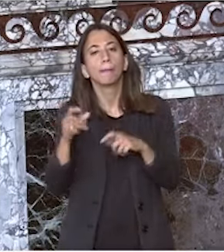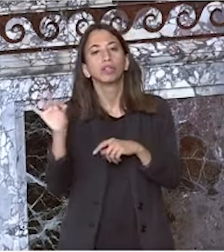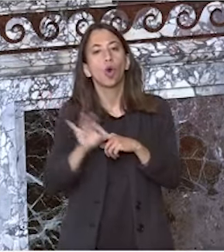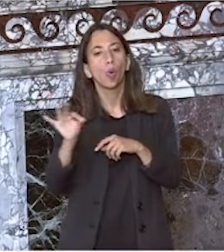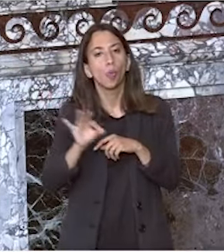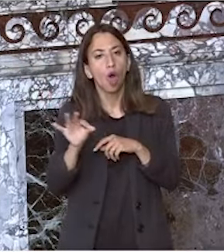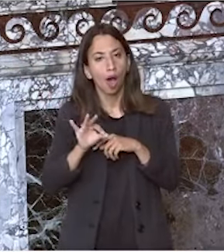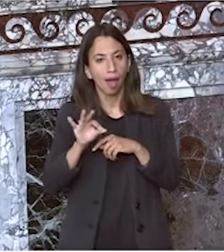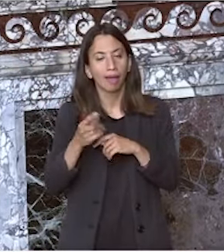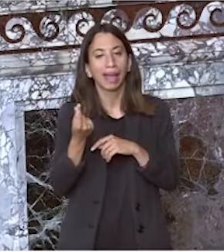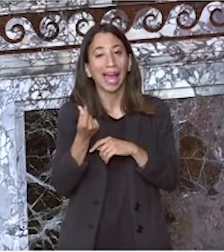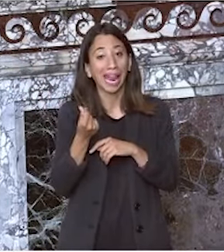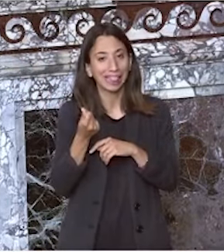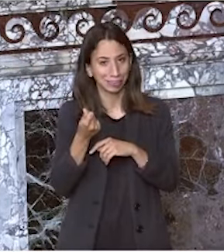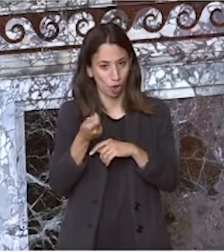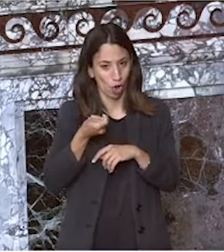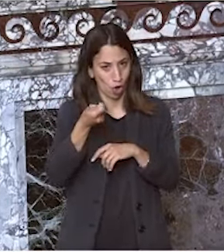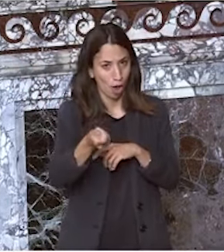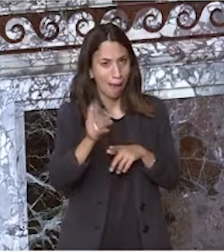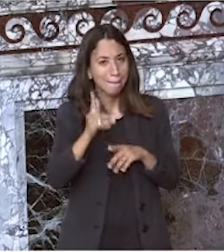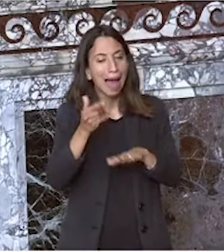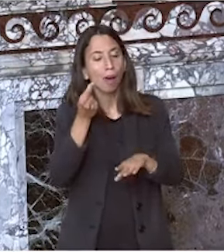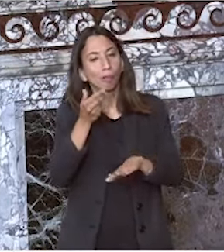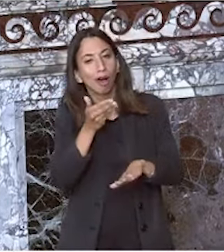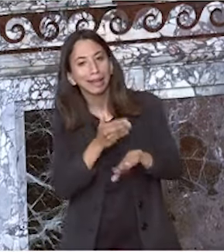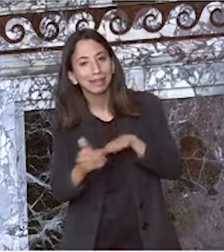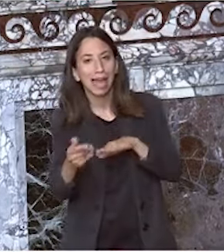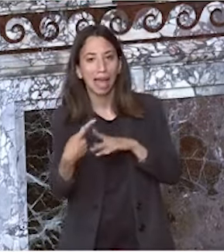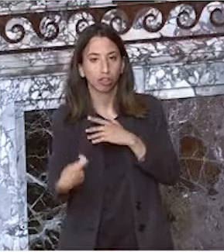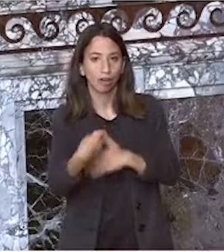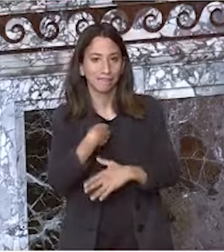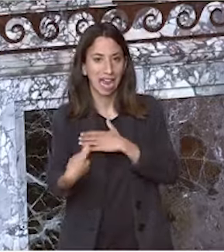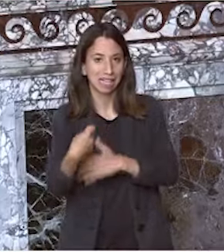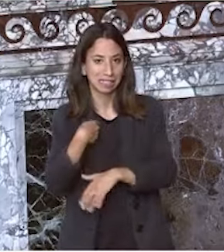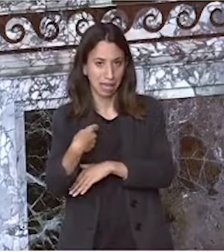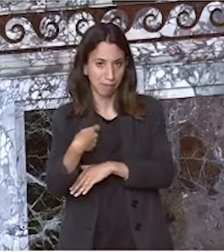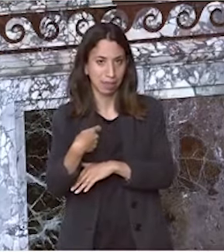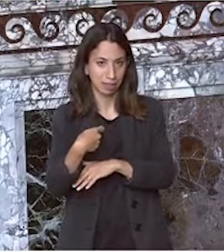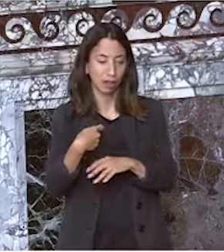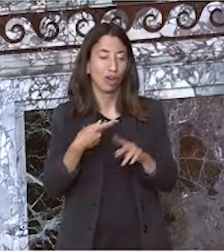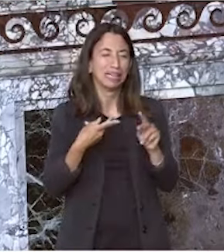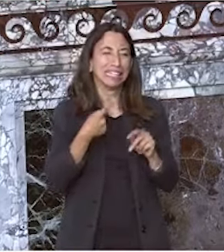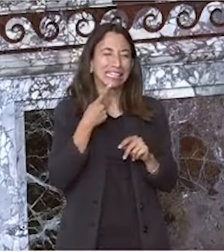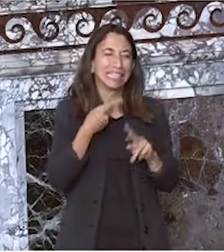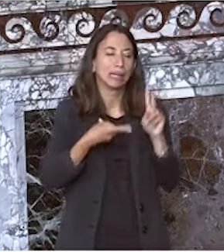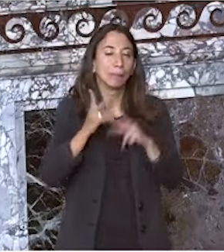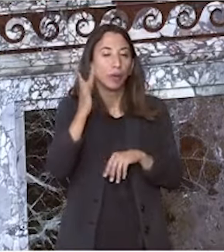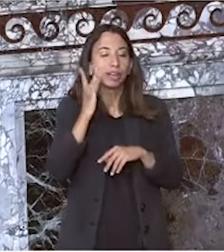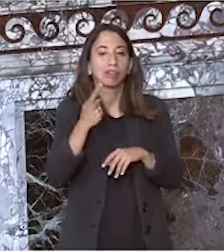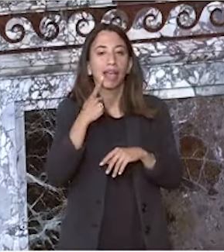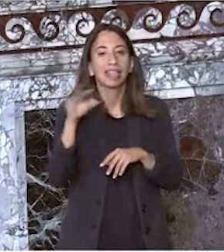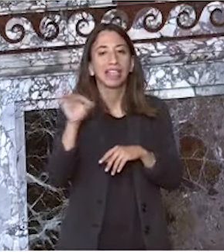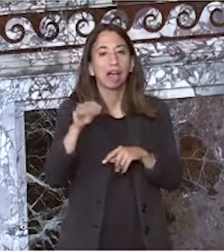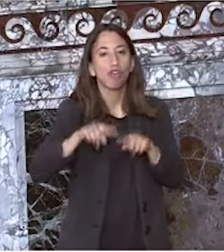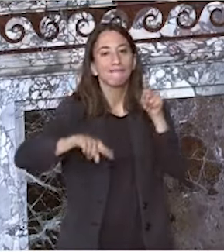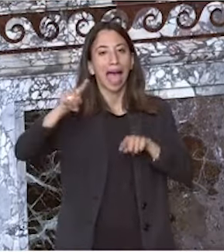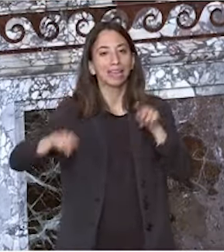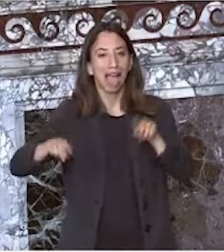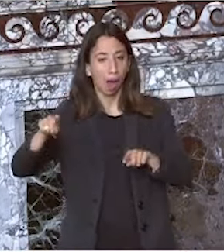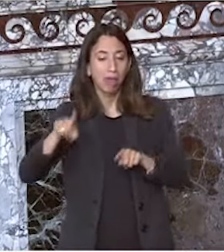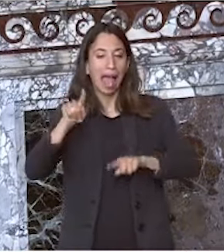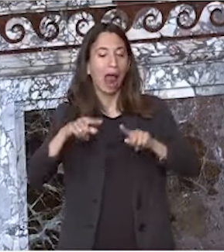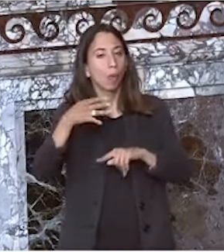ma con ritardi nei pagamenti, soprattutto tra i clienti con finanziamenti a tasso variabile. Si stima che